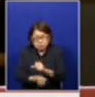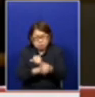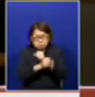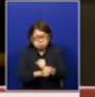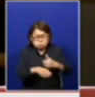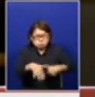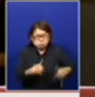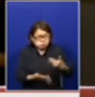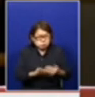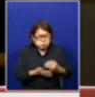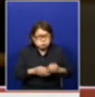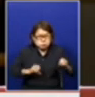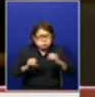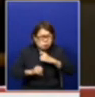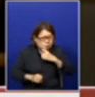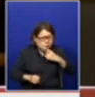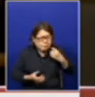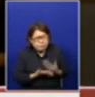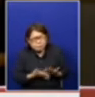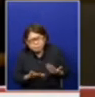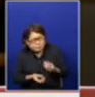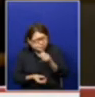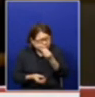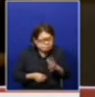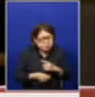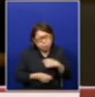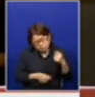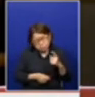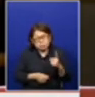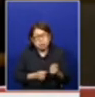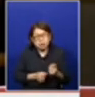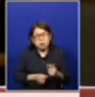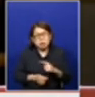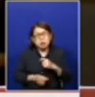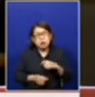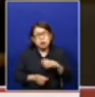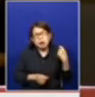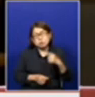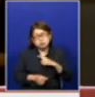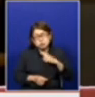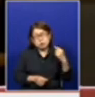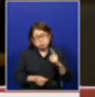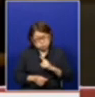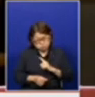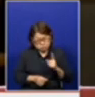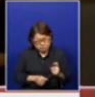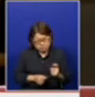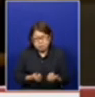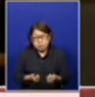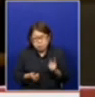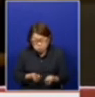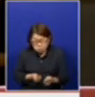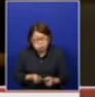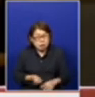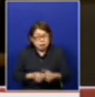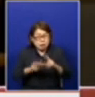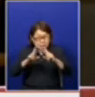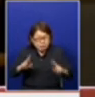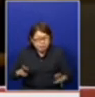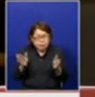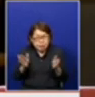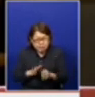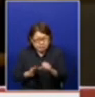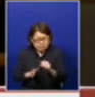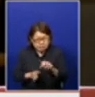ท่านให้คนรวยให้ SME ท่านต้องให้หมู่บ้านด้วยเงินก็จะหมุนในหมู่บ้านอีกรอบนึง